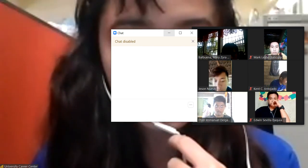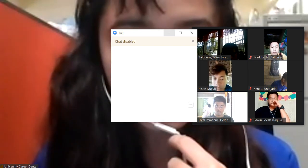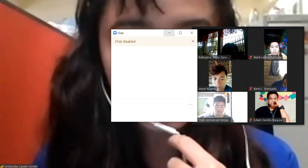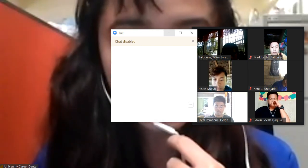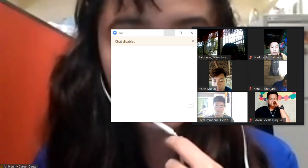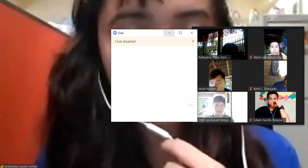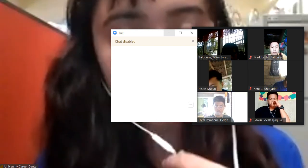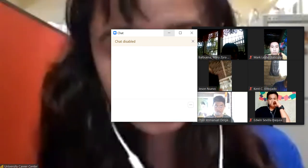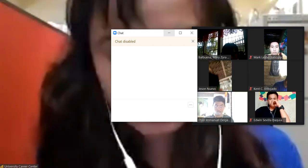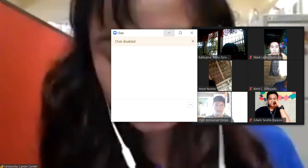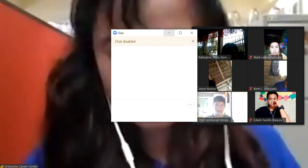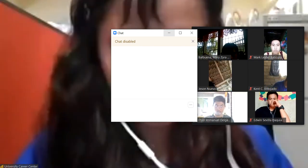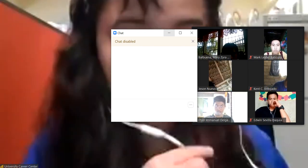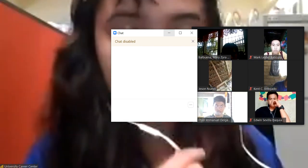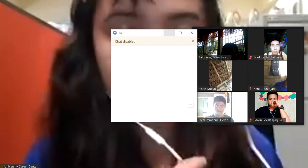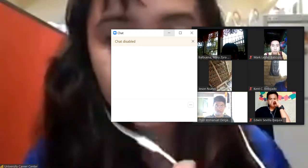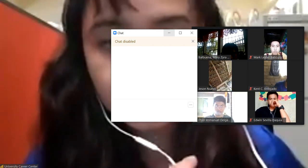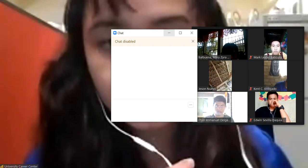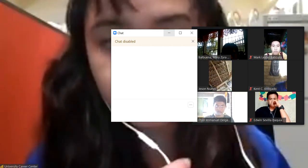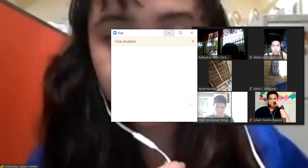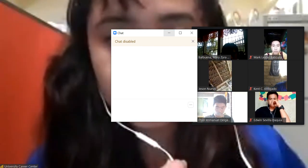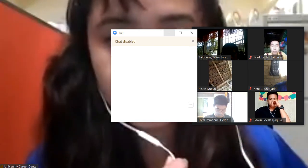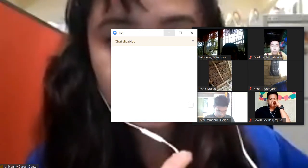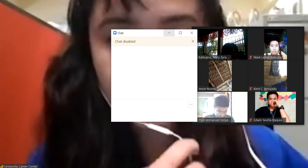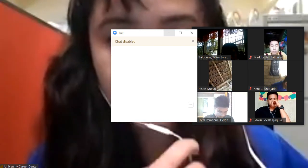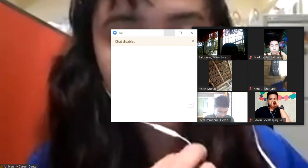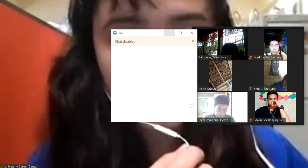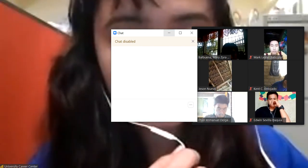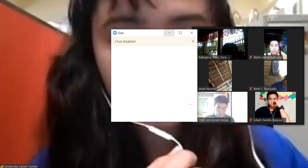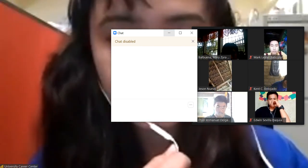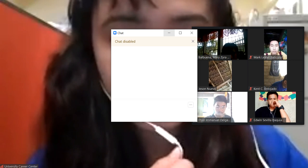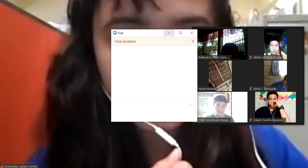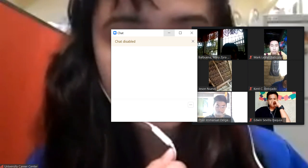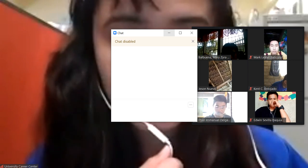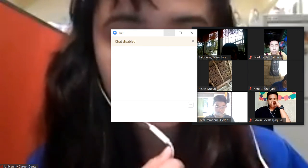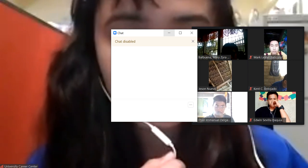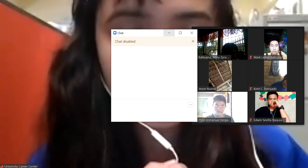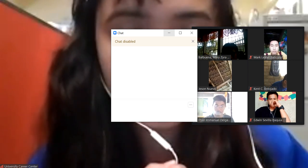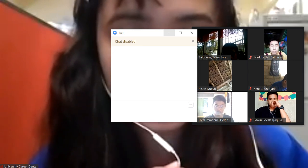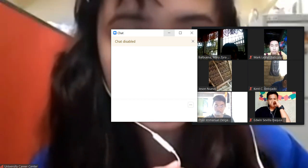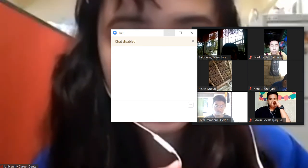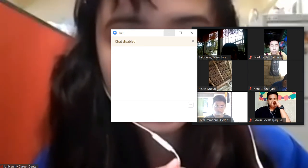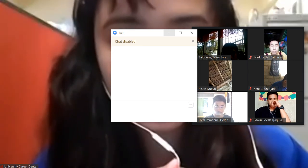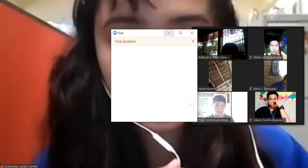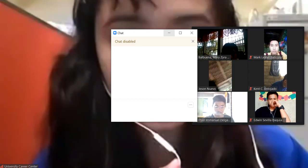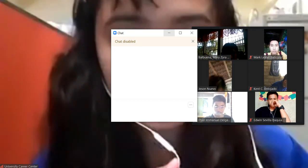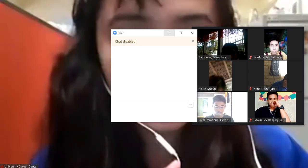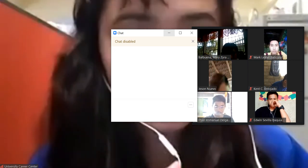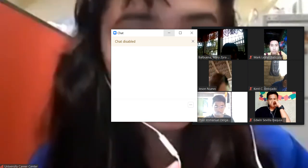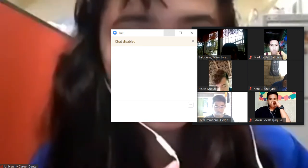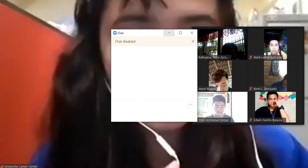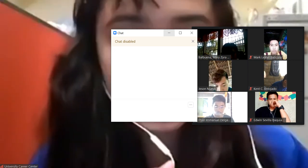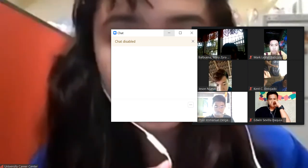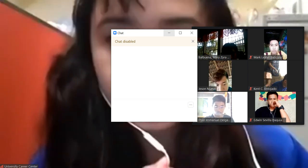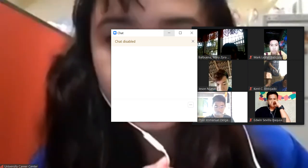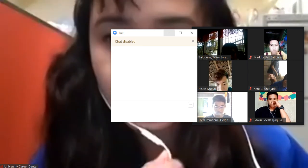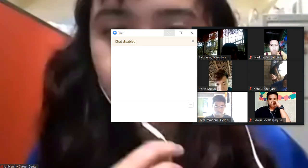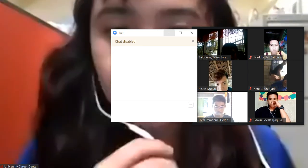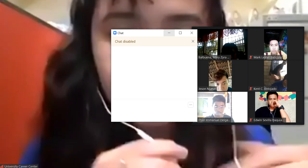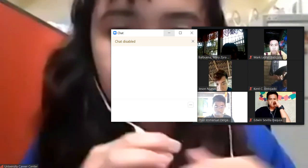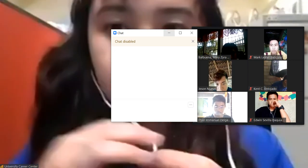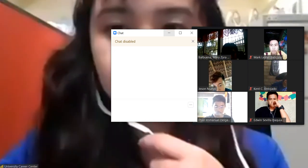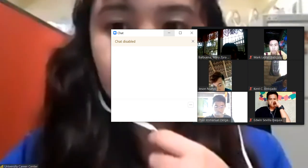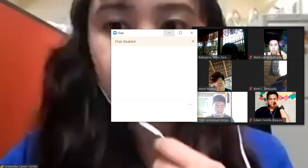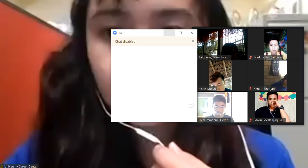before anything else, if there are any professors or OJT coordinators out there nga ni-attend sa ato ang online seminar this